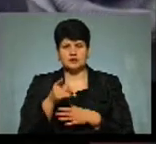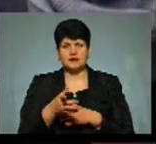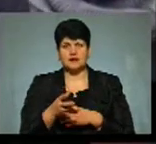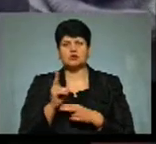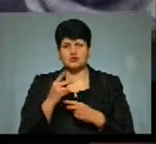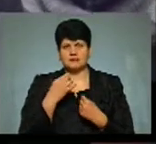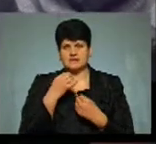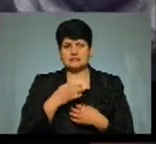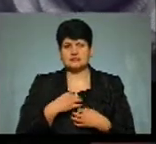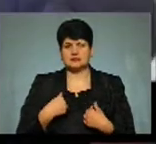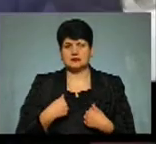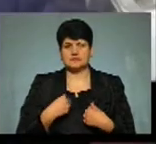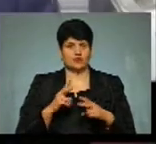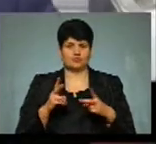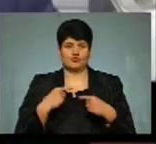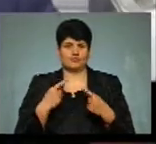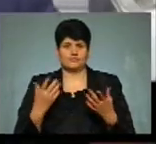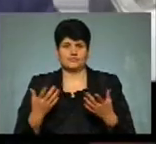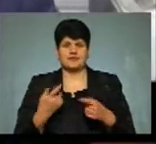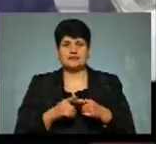хтось казав, ніхто не казав.